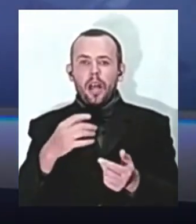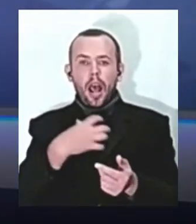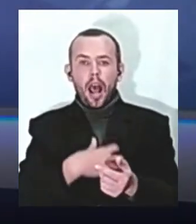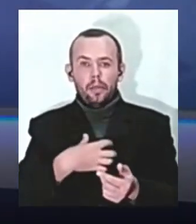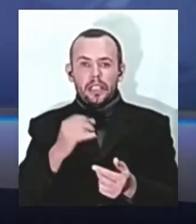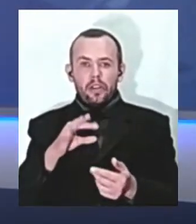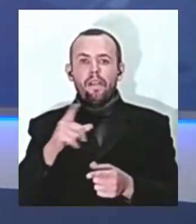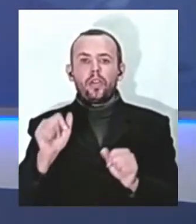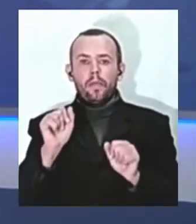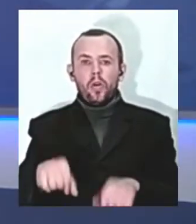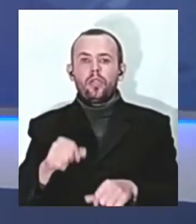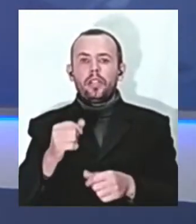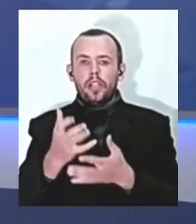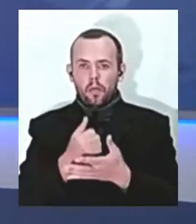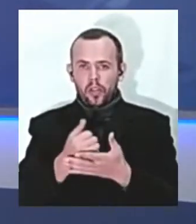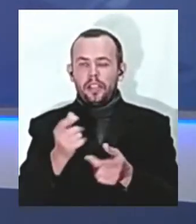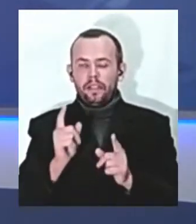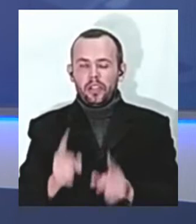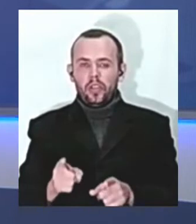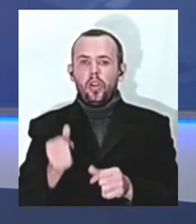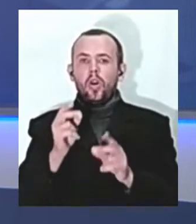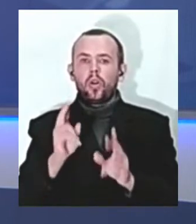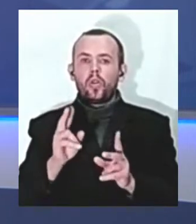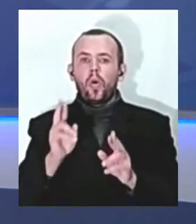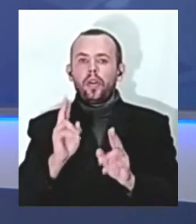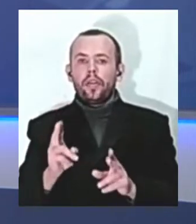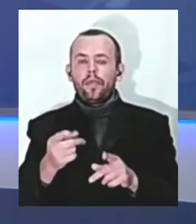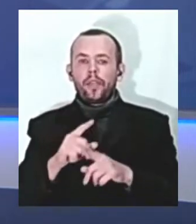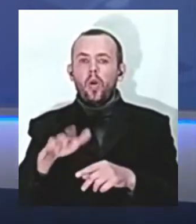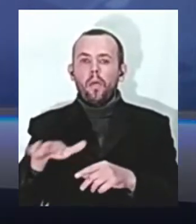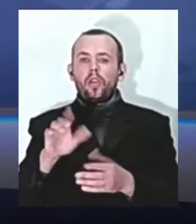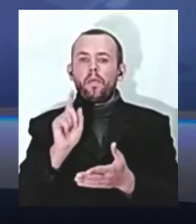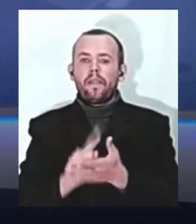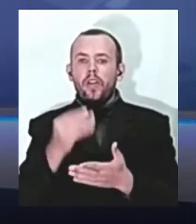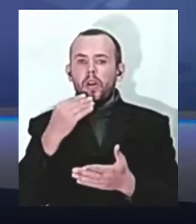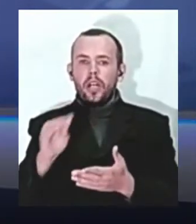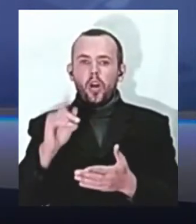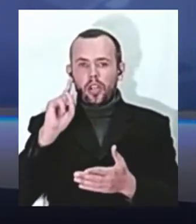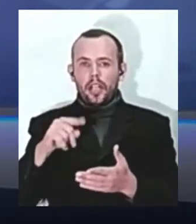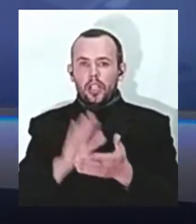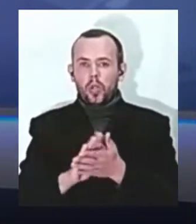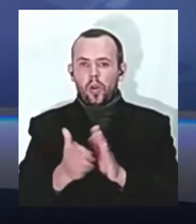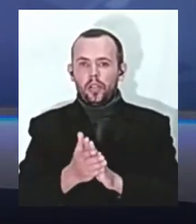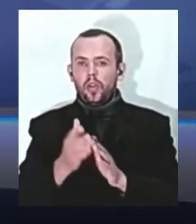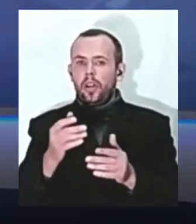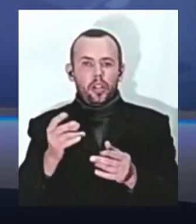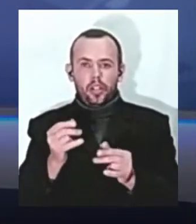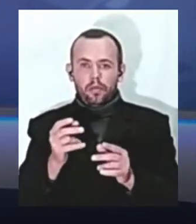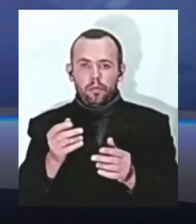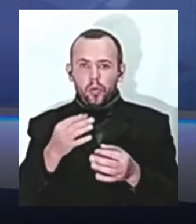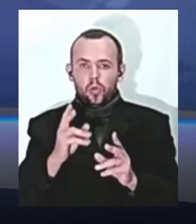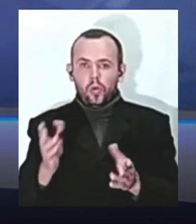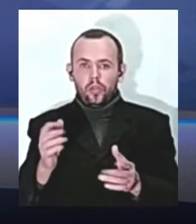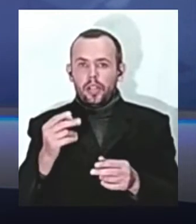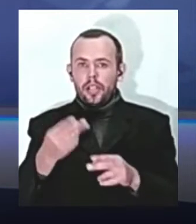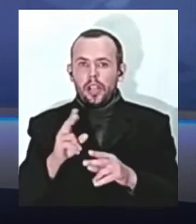робити. Звичайно, а хто, як не голова громади, повинен краще знати ситуацію, ніж будь-хто? Ну, це лише він може